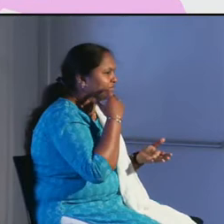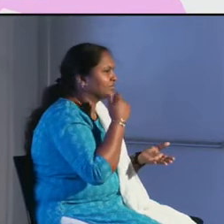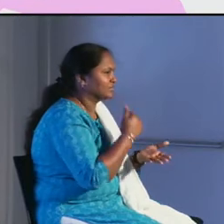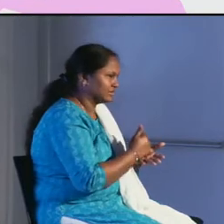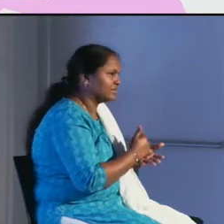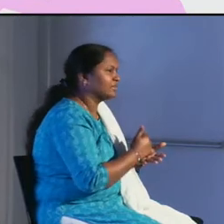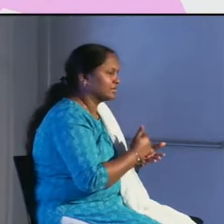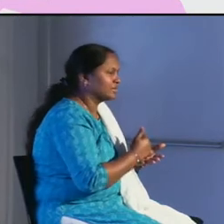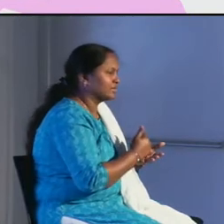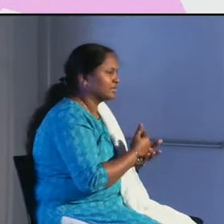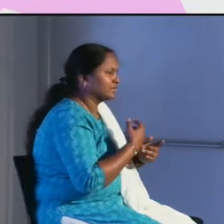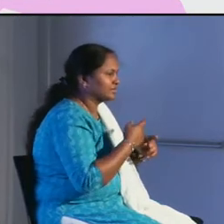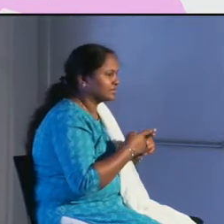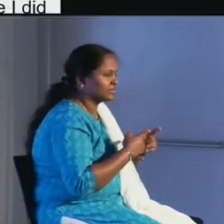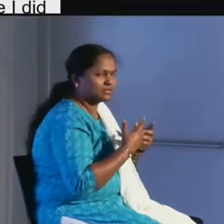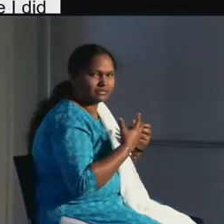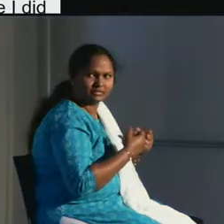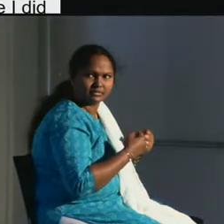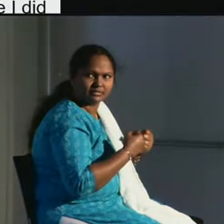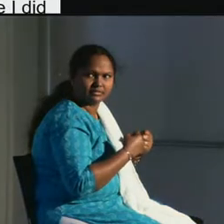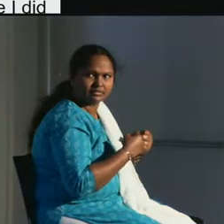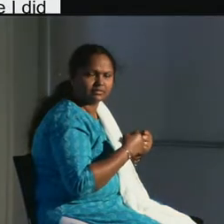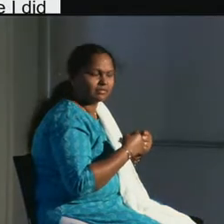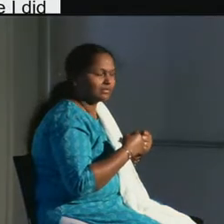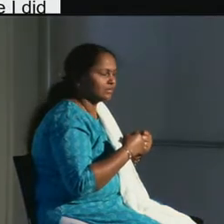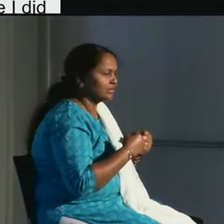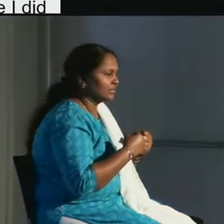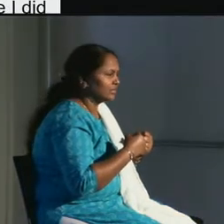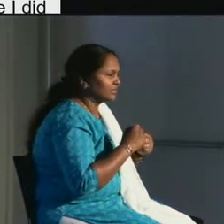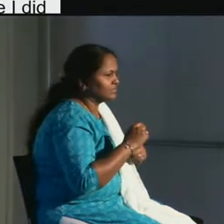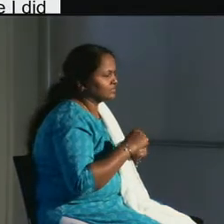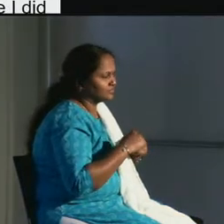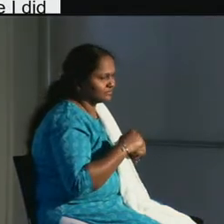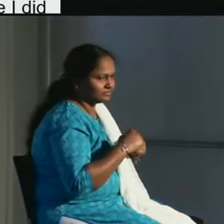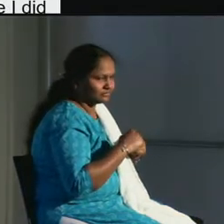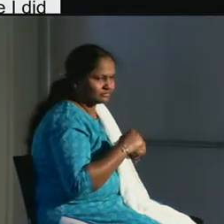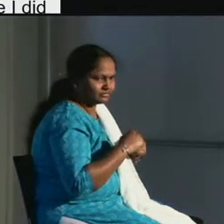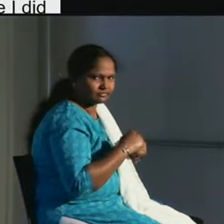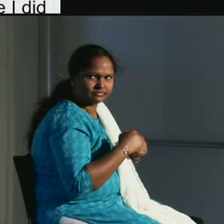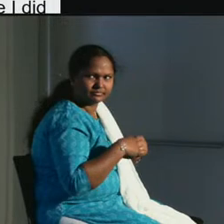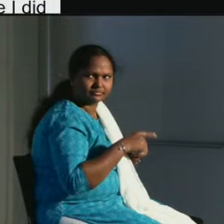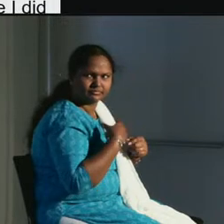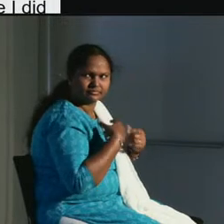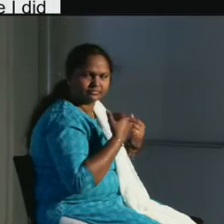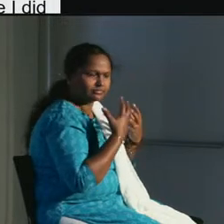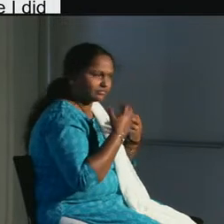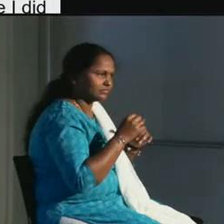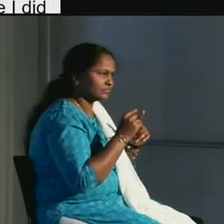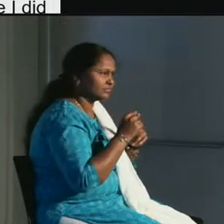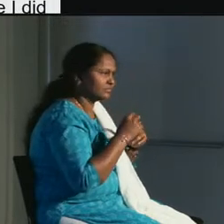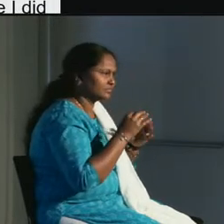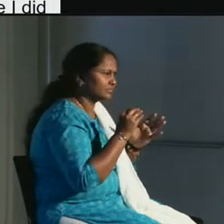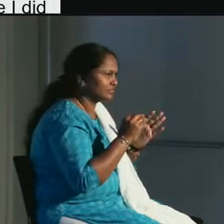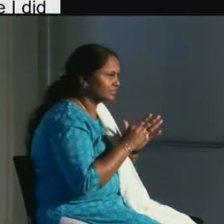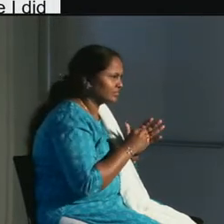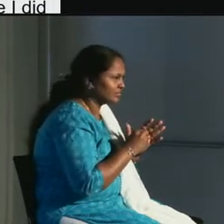ऑन सैटरडे। एंड वी मूव टू द नेक्स्ट स्लाइड। या एंड वी कैन प्ले दिस एज वेल। एंड देन